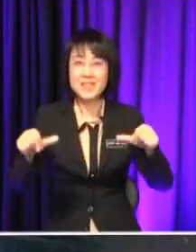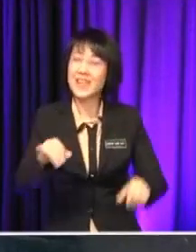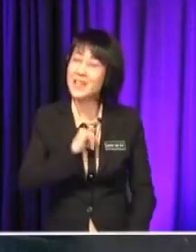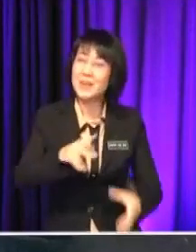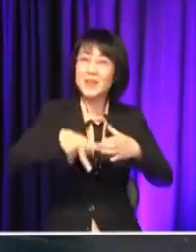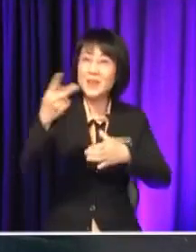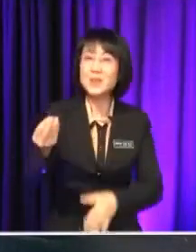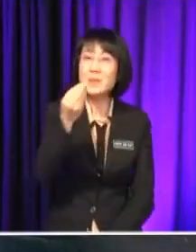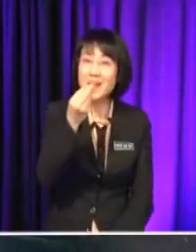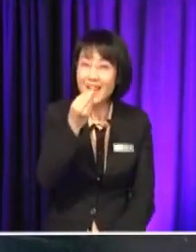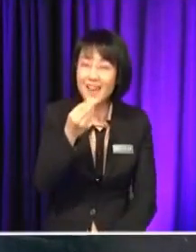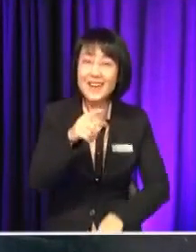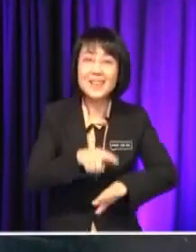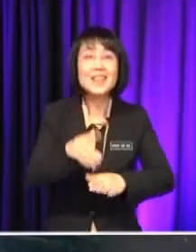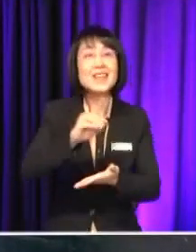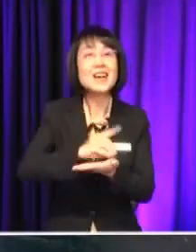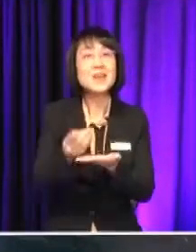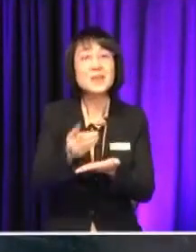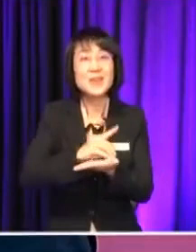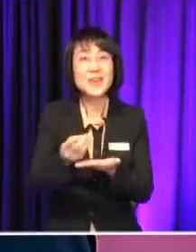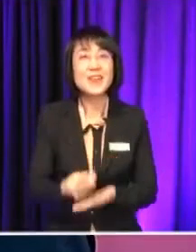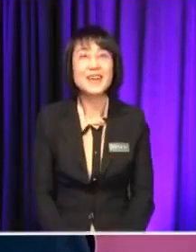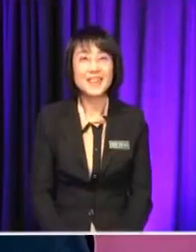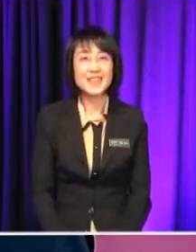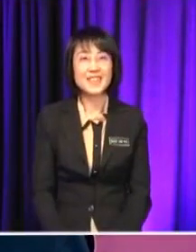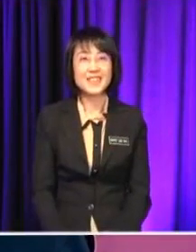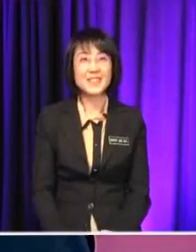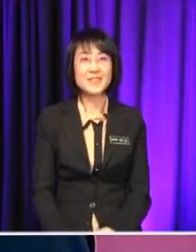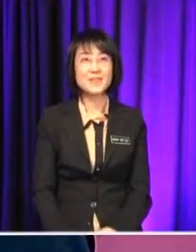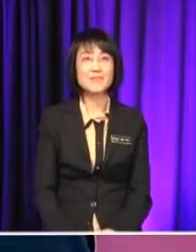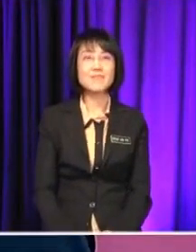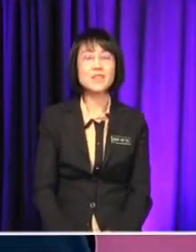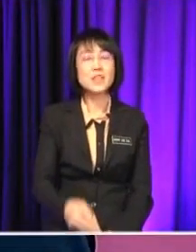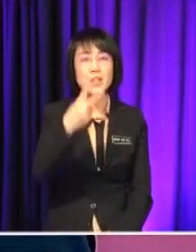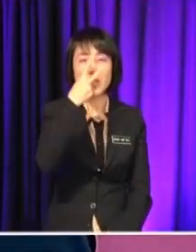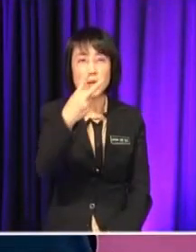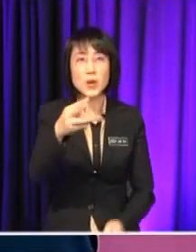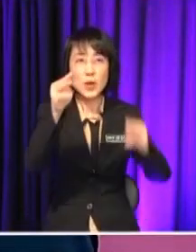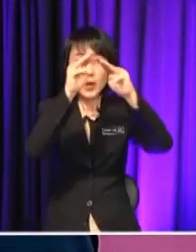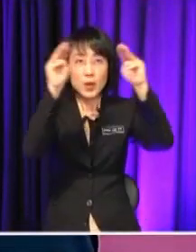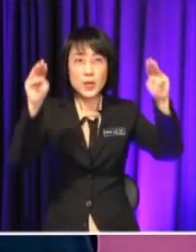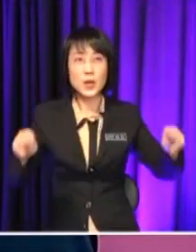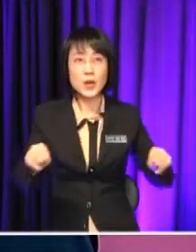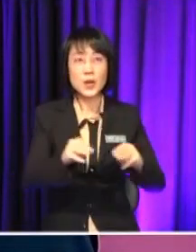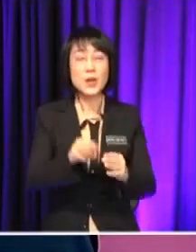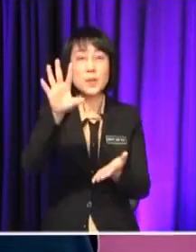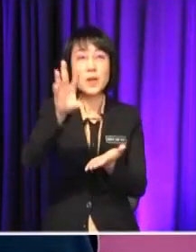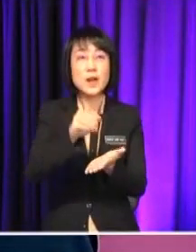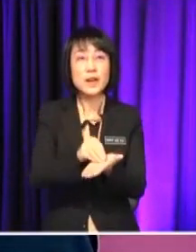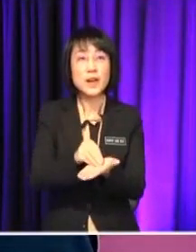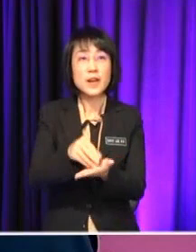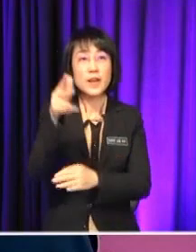Oke Baik kalau kita lihat perhatikan wanita dan juga perekam video digital